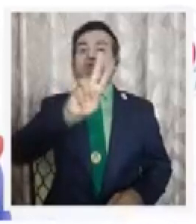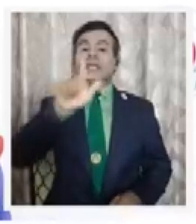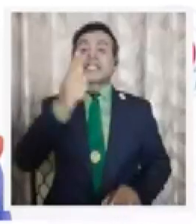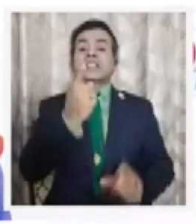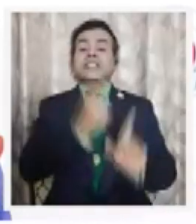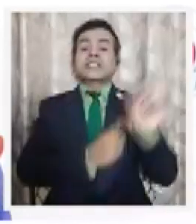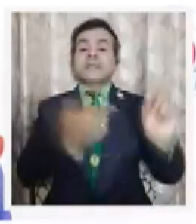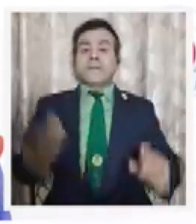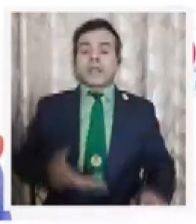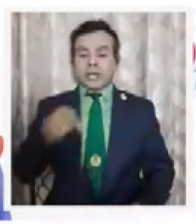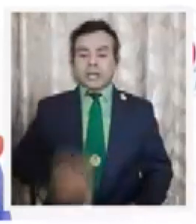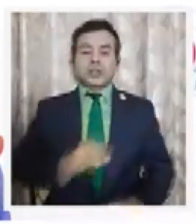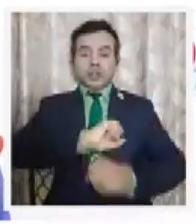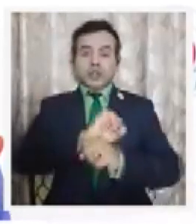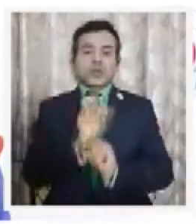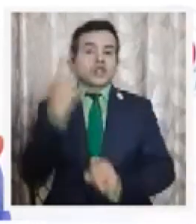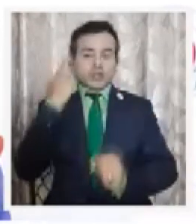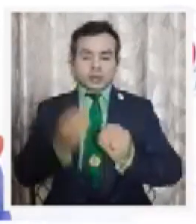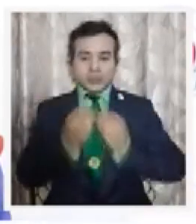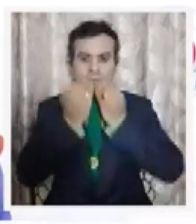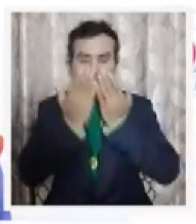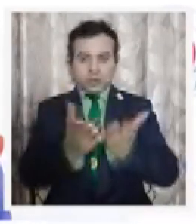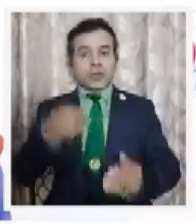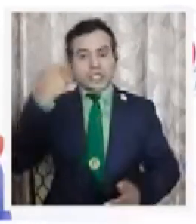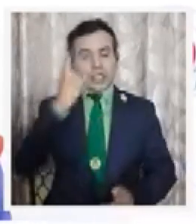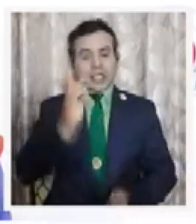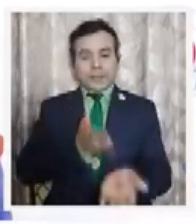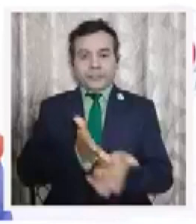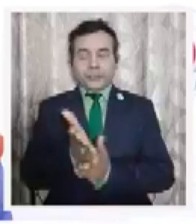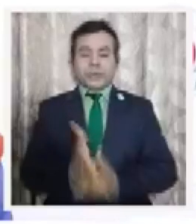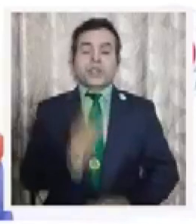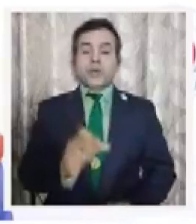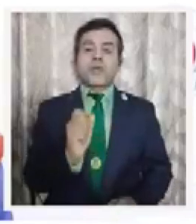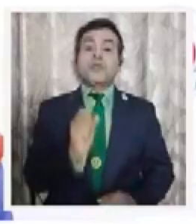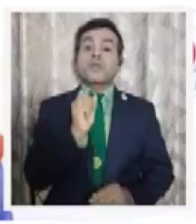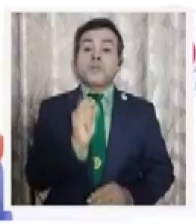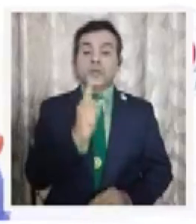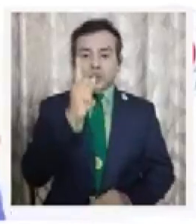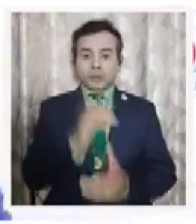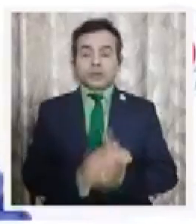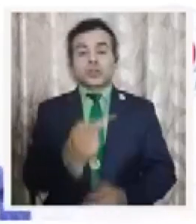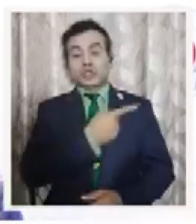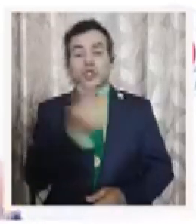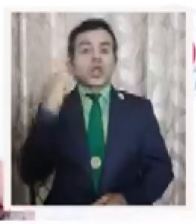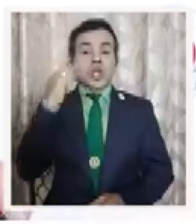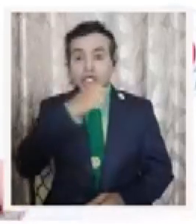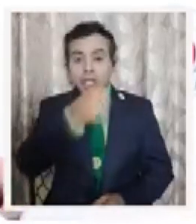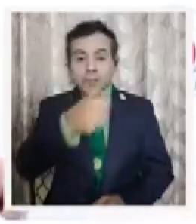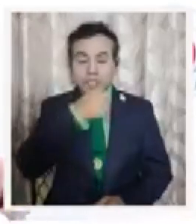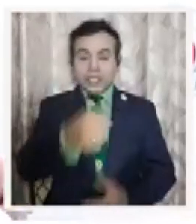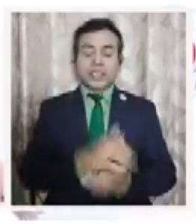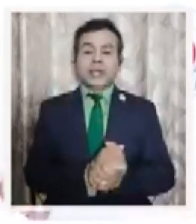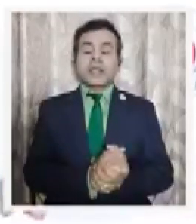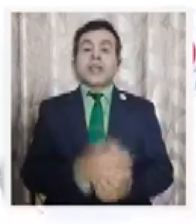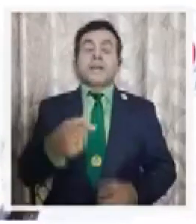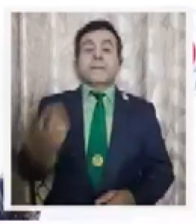ষোলো আষাঢ়, 1427। প্রতিদিনের মতো কোভিড-19 দৈনিক স্বাস্থ্য বুলেটিন নিয়ে আপনাদের সামনে এসেছি। শুরু